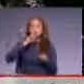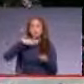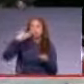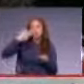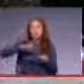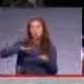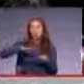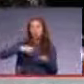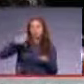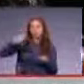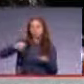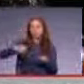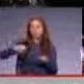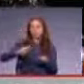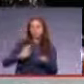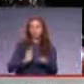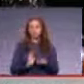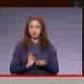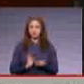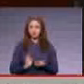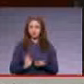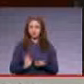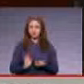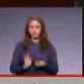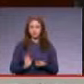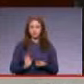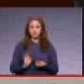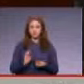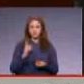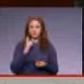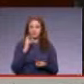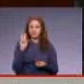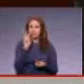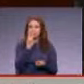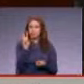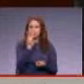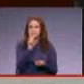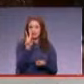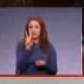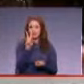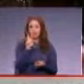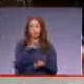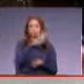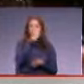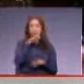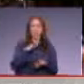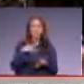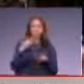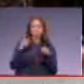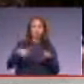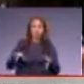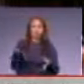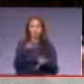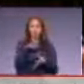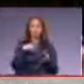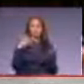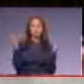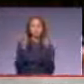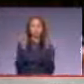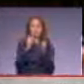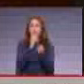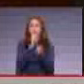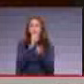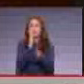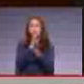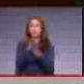ناس شغلتها اصل بص، كل ما يلاقوا اتنين مختلفين يلعبوا هنا ويلعبوا هنا.